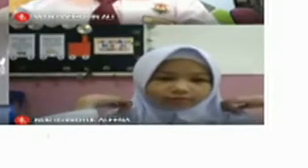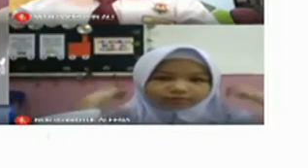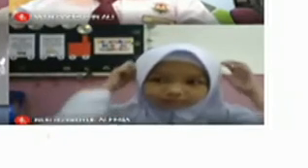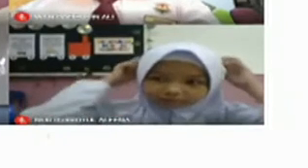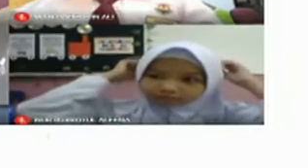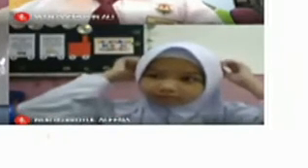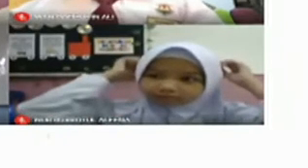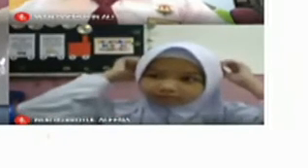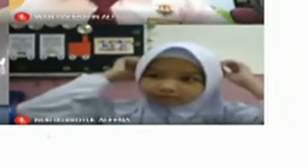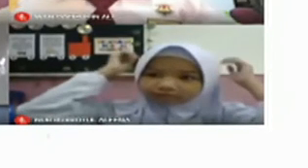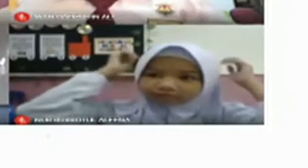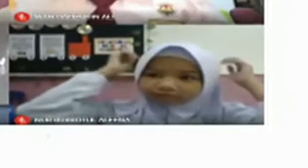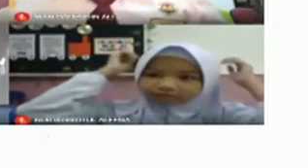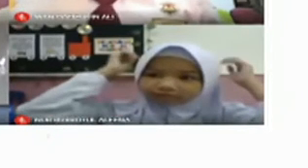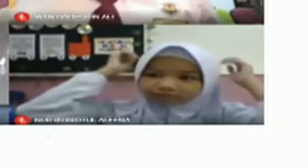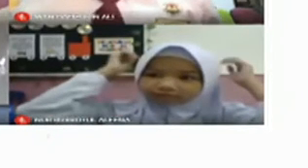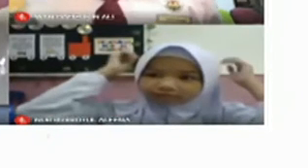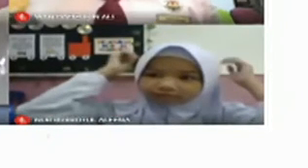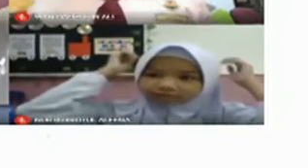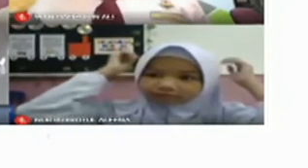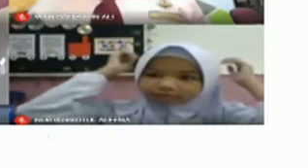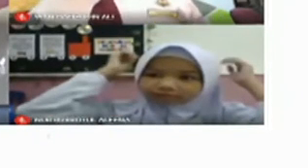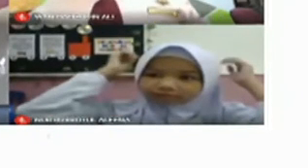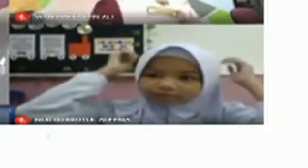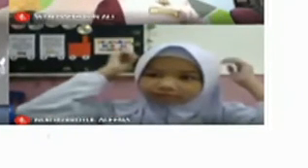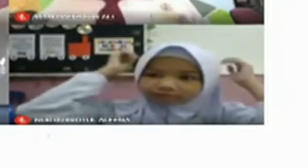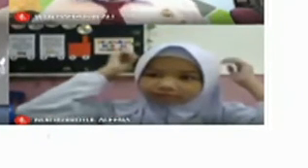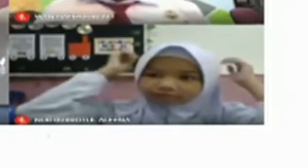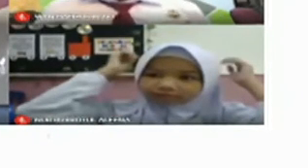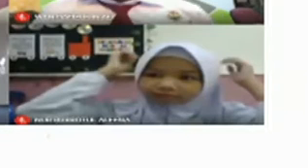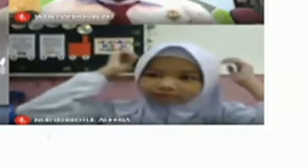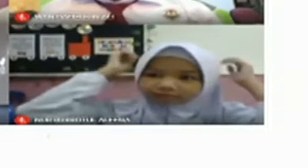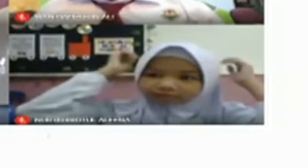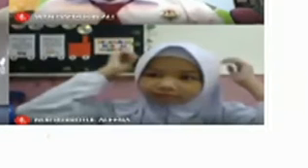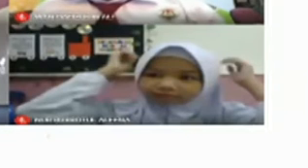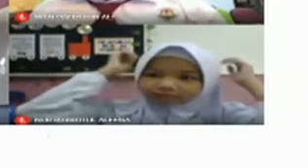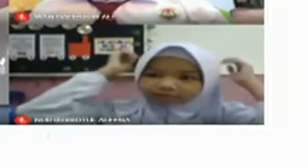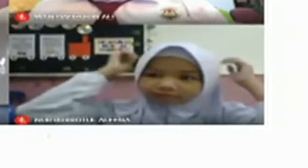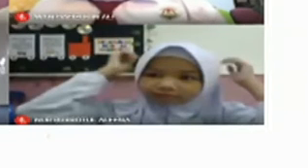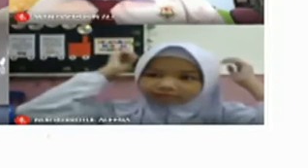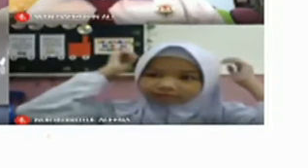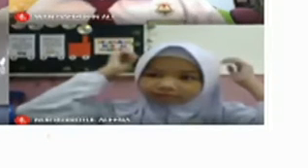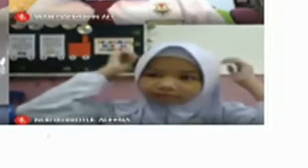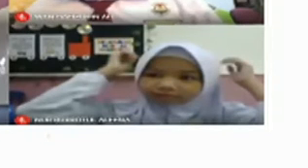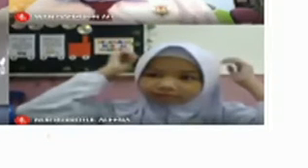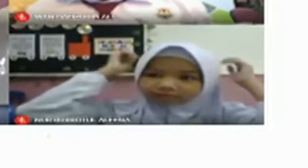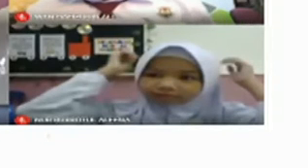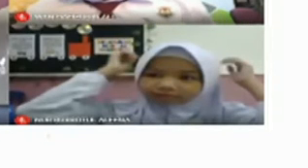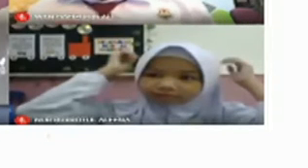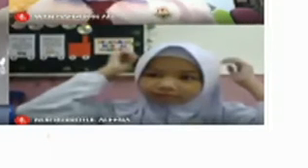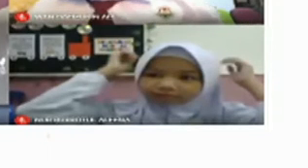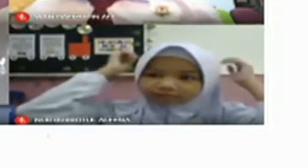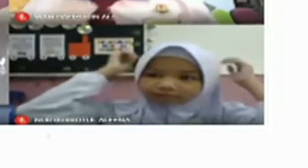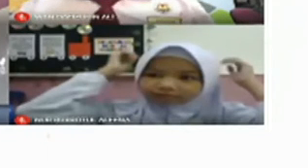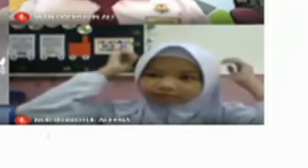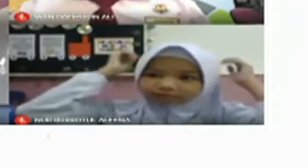kat sini nak tanya anak-anak cikgu dekat sana. Okey, tengok kuis. Lepas tu cikgu nak murid-murid jawab berdasarkan formula 3K ni